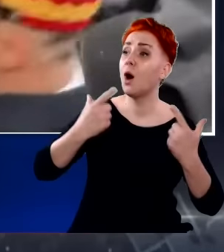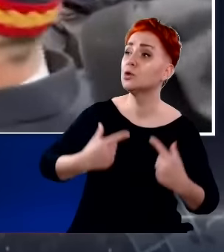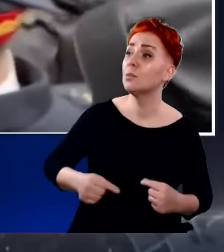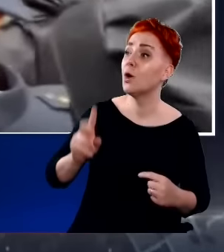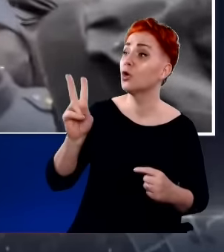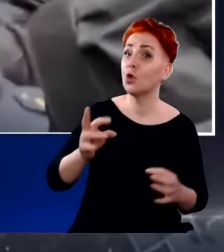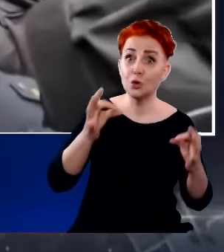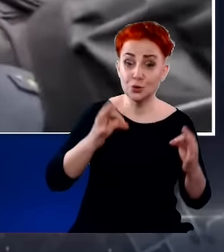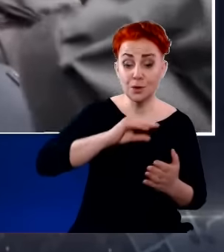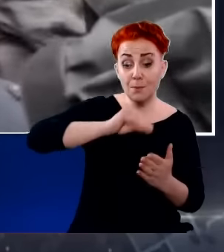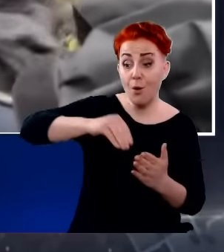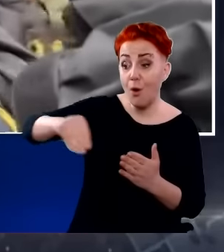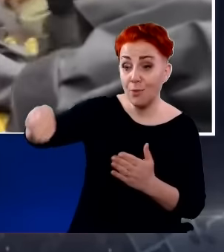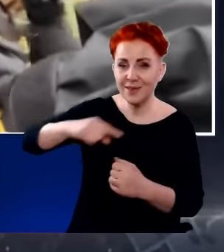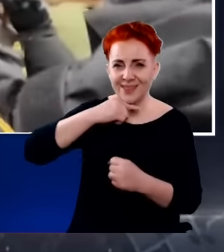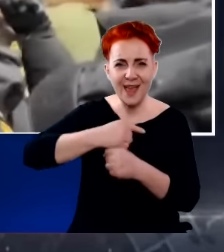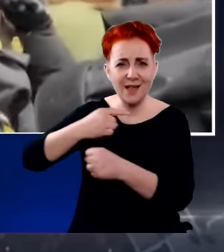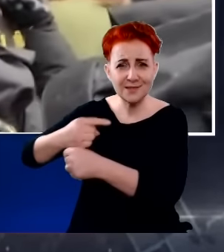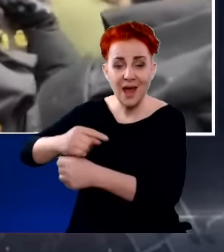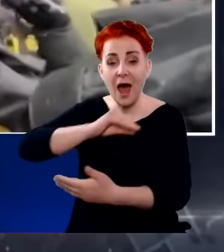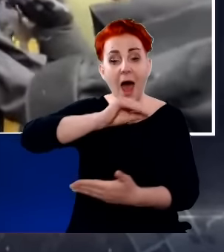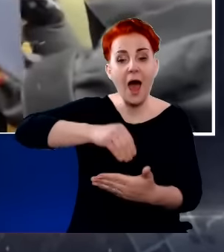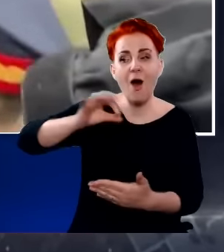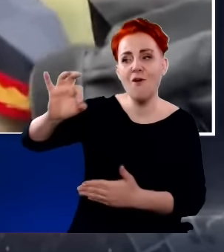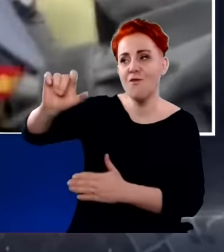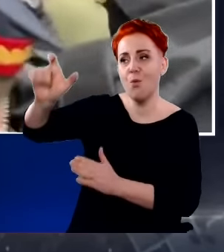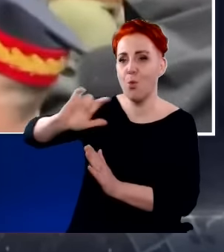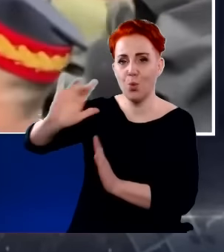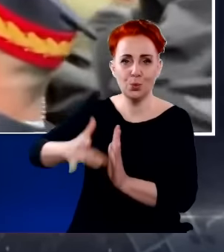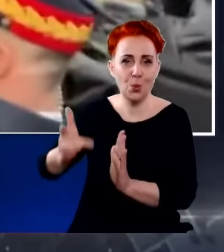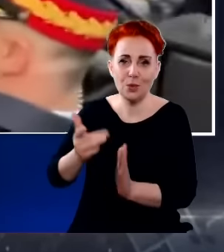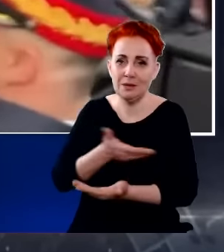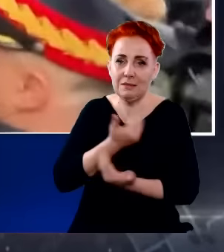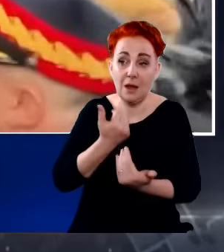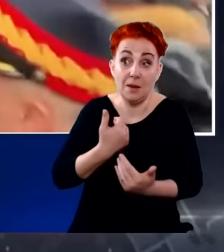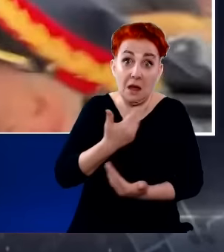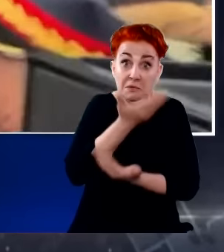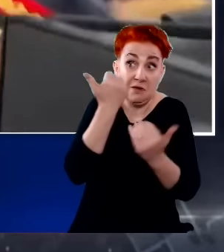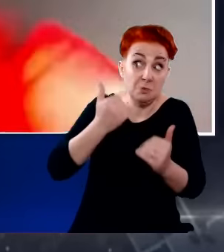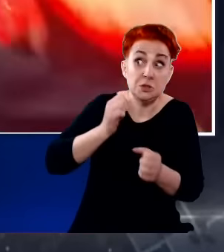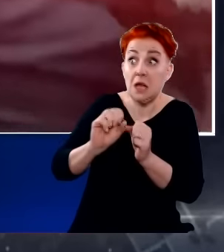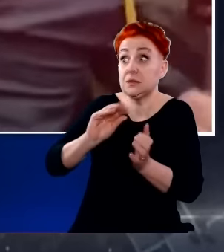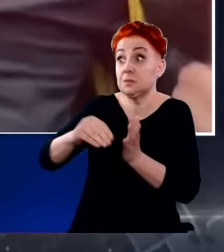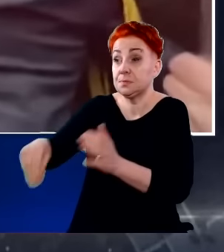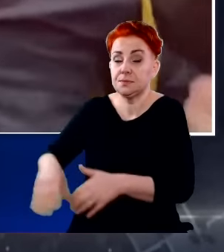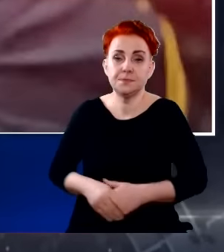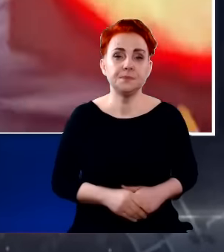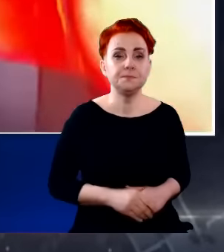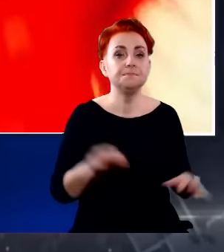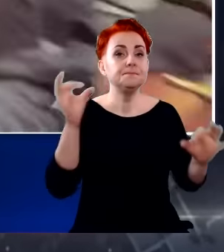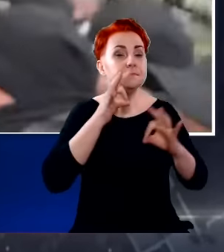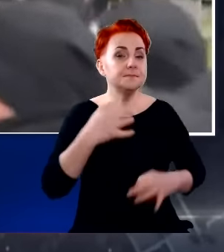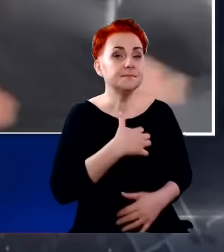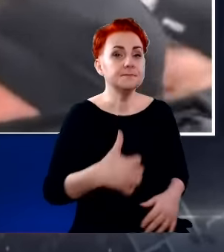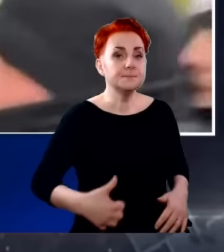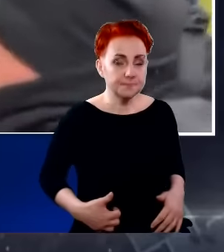dzisiaj podpisują decyzję. Tam podpisu na razie Donalda Tuska, przynajmniej ja nie wiem, żeby gdziekolwiek był. Pani marszałek, ale no,